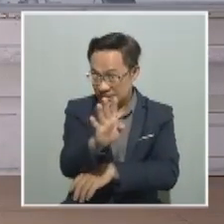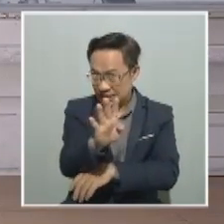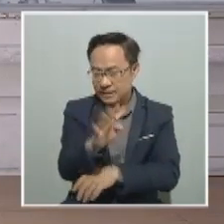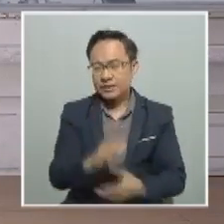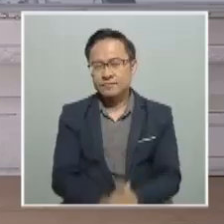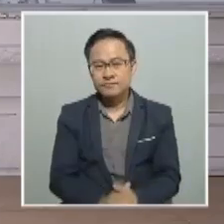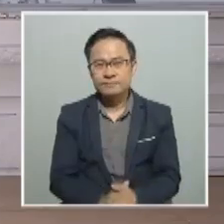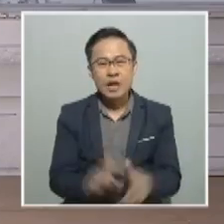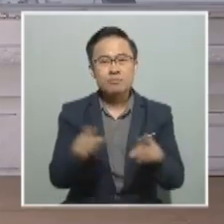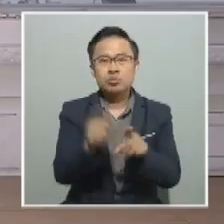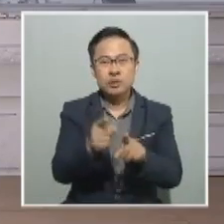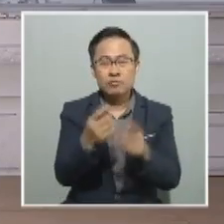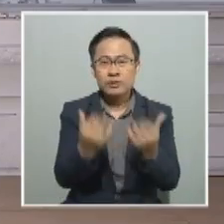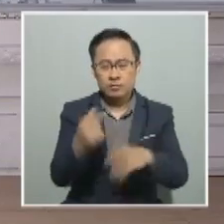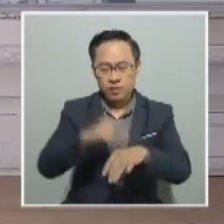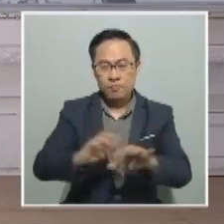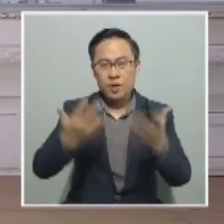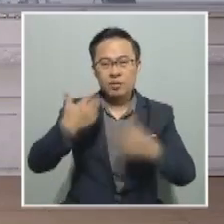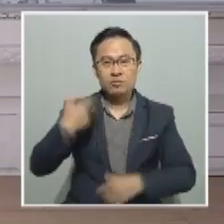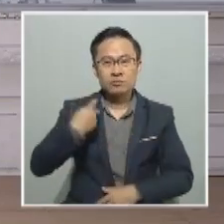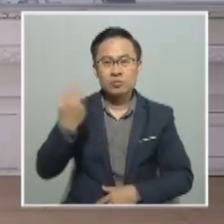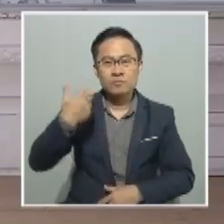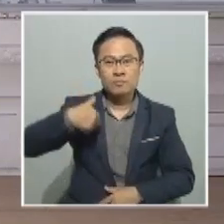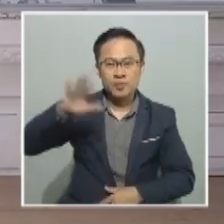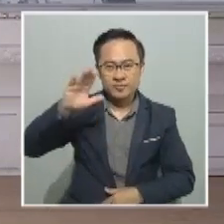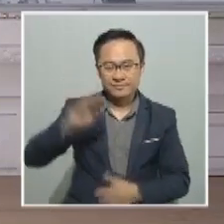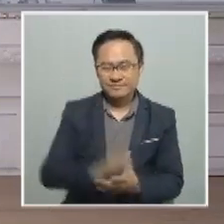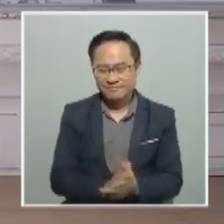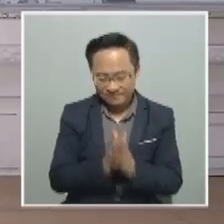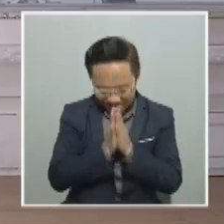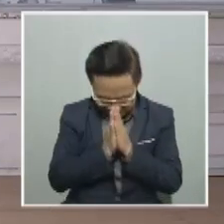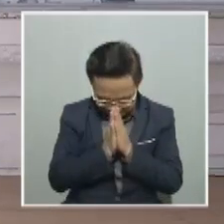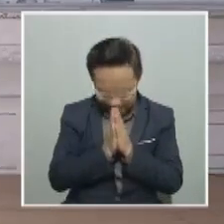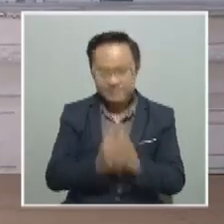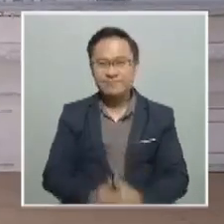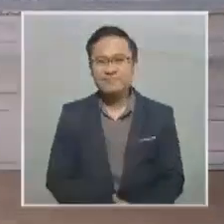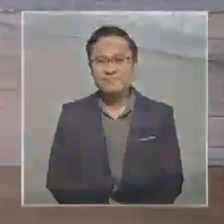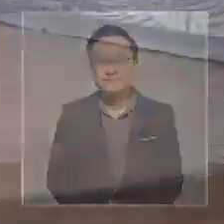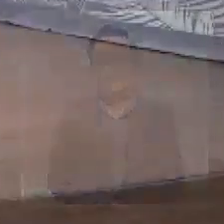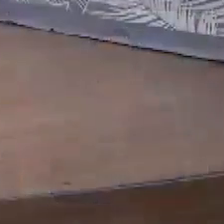M-Cot Family เหมือนเช่นเคยส่วนนี้หมดเวลาของเรา2คนแล้วเราลาไปก่อนสวัสดีครับ